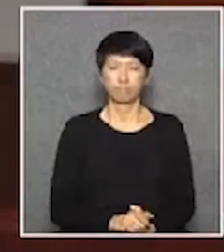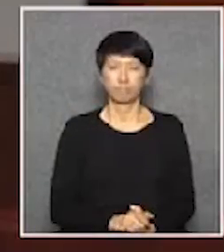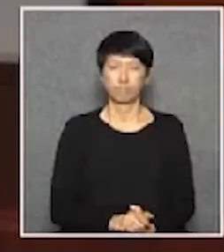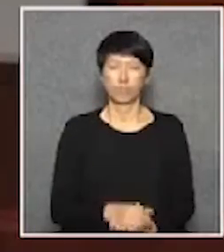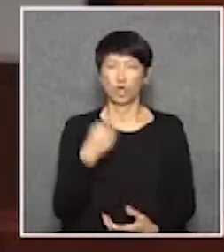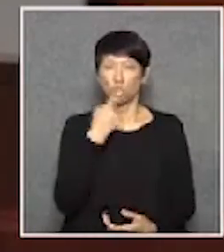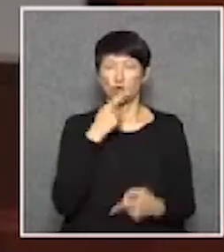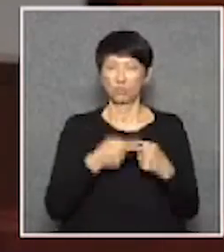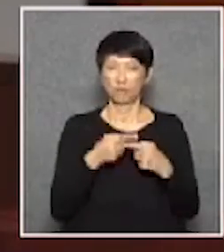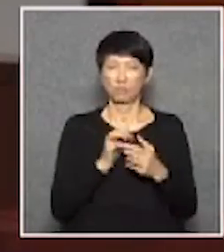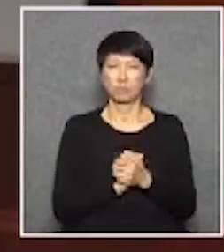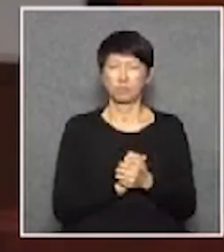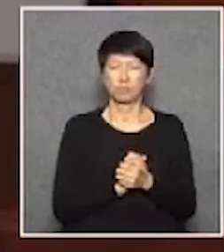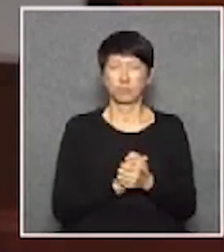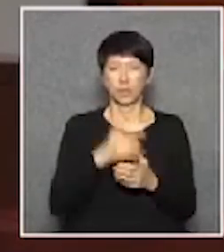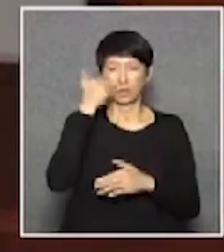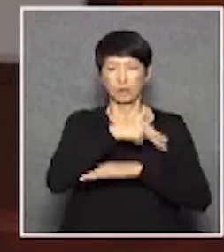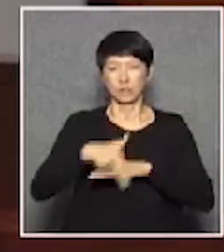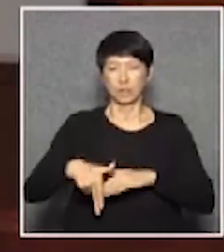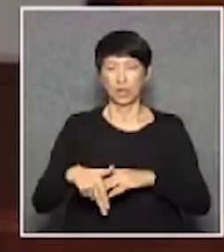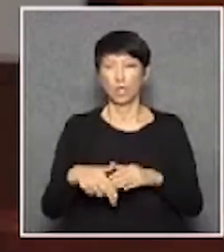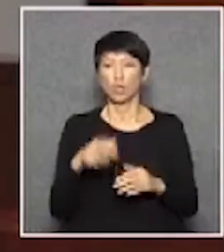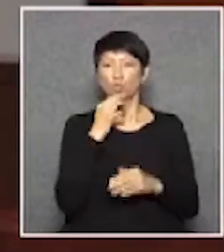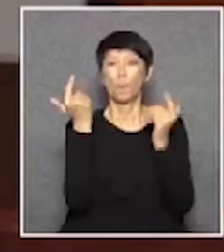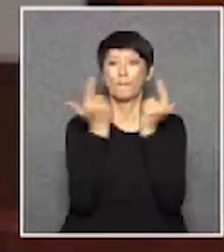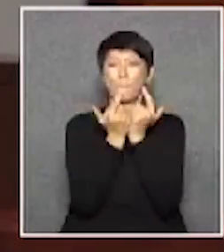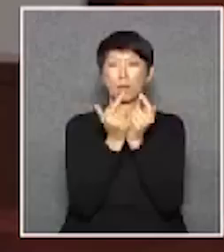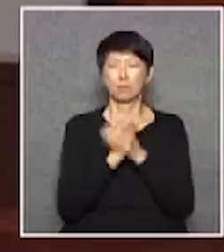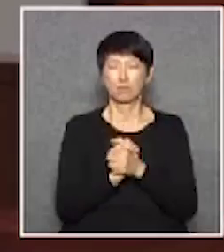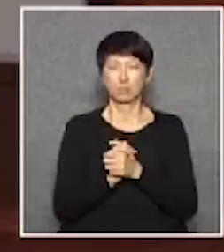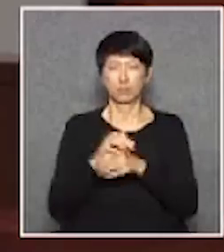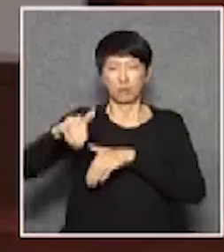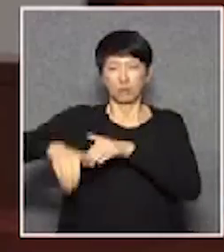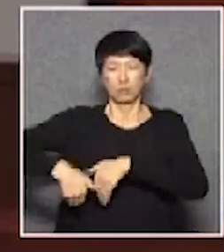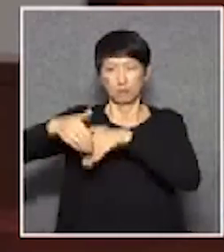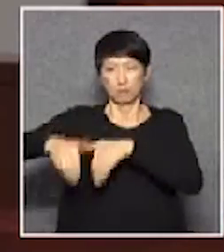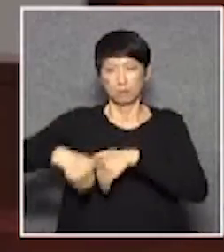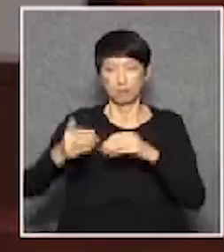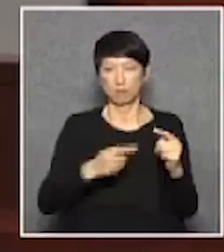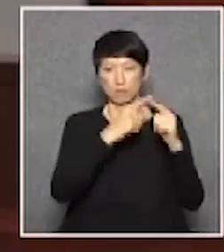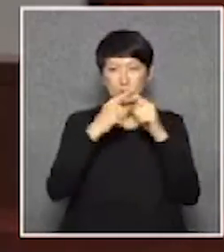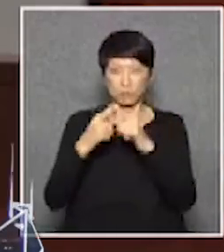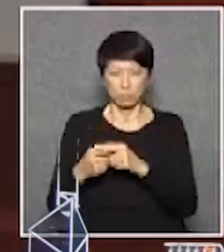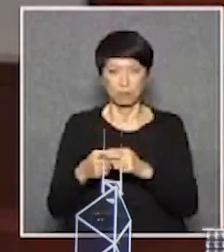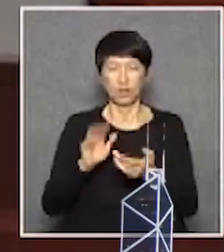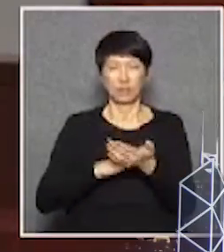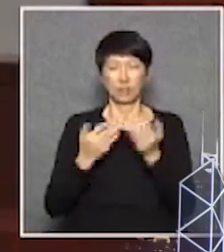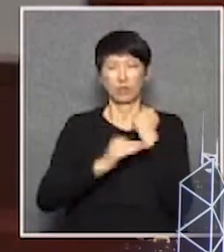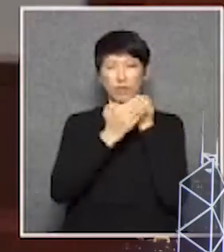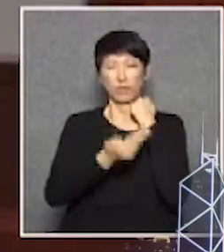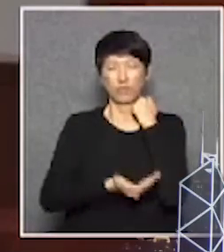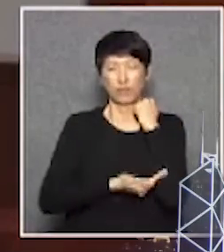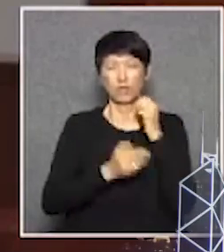你新界東北有啲非原居民多年都從事耕作。咁但係有時就遭受啲發展商威逼